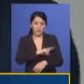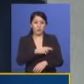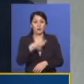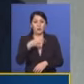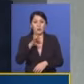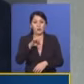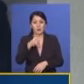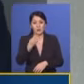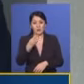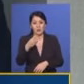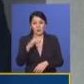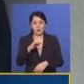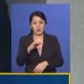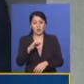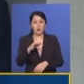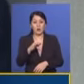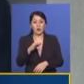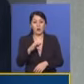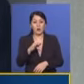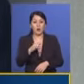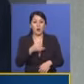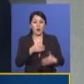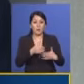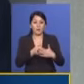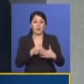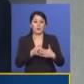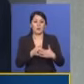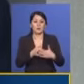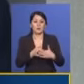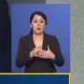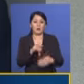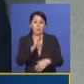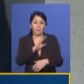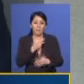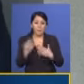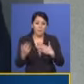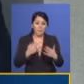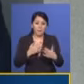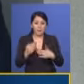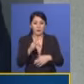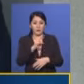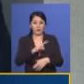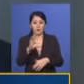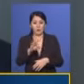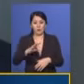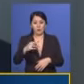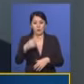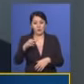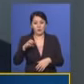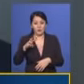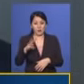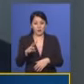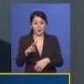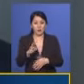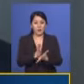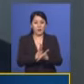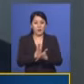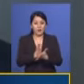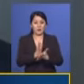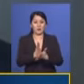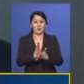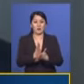бірге араласып жұмыс істедік. Мен ол кезде бас редактордың орынбасары едім. Негізінен бұл сол саясатқа